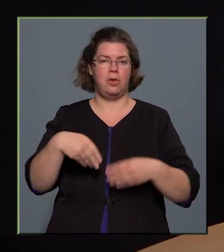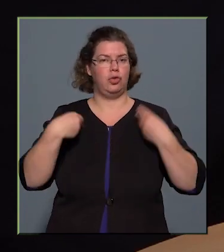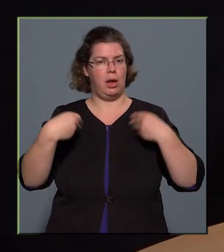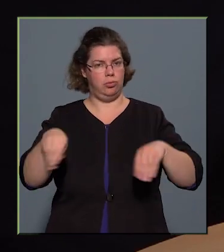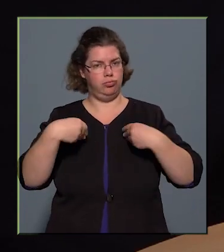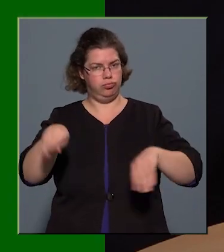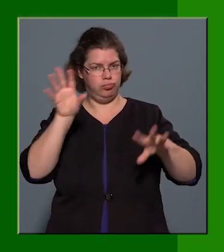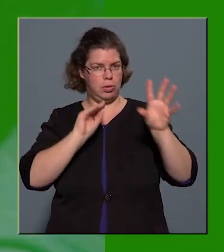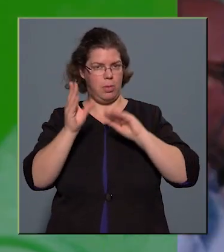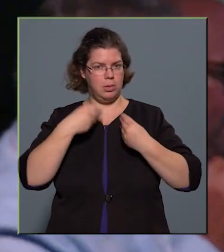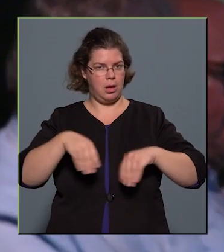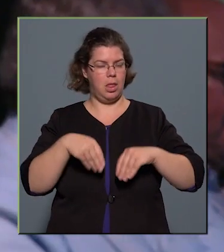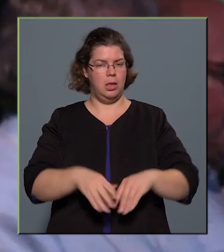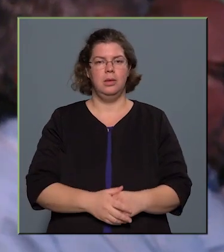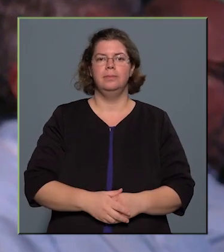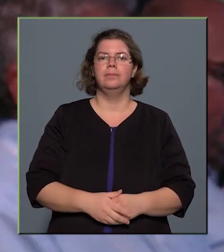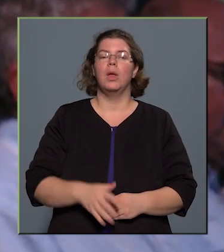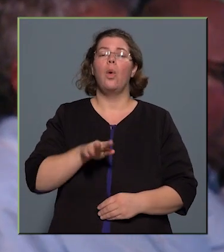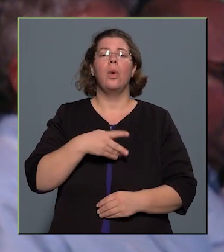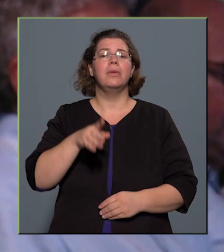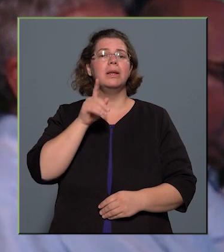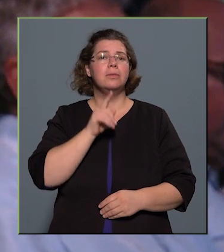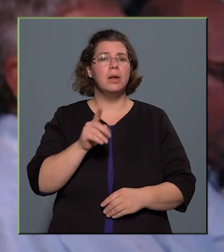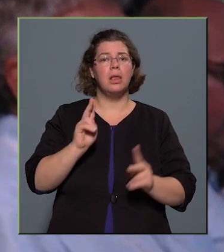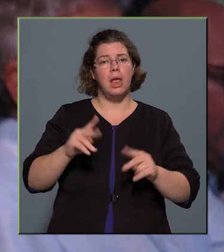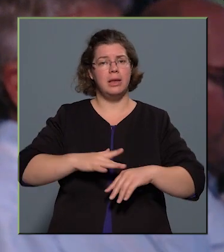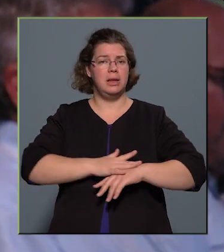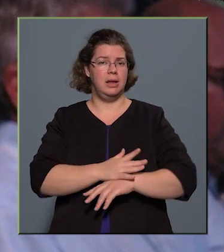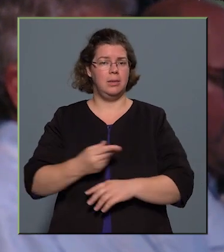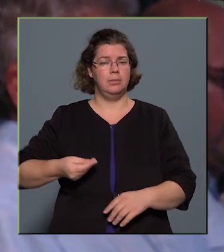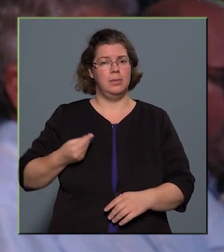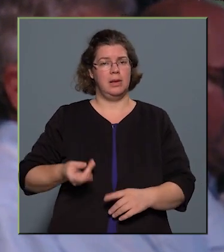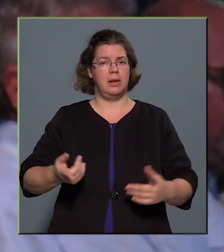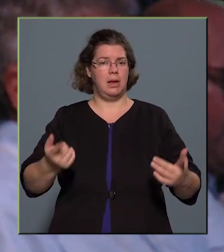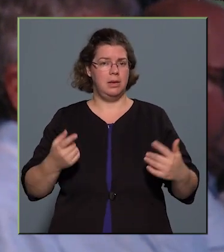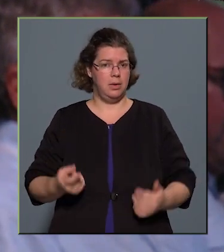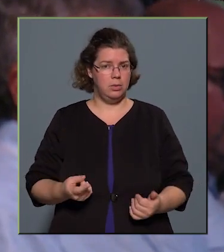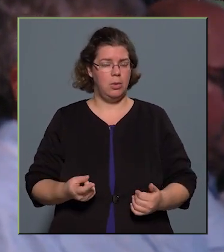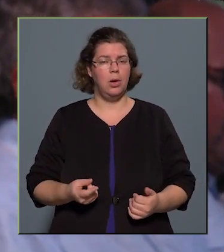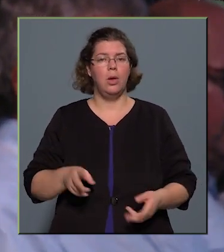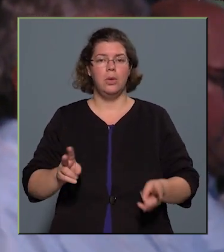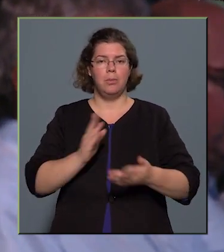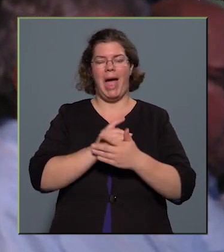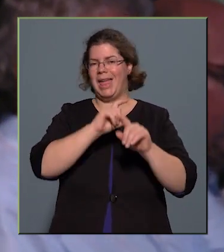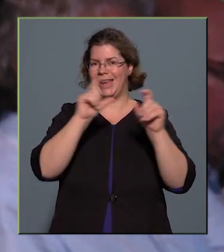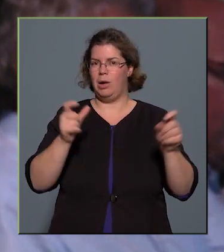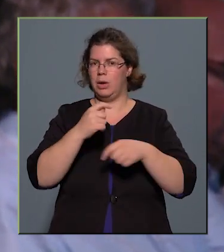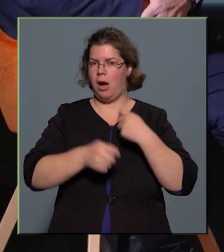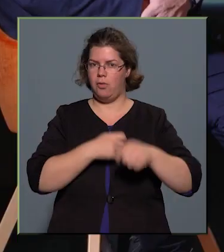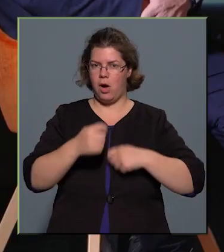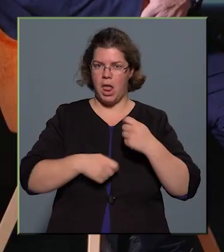meg tapasztalataikat. Horváth Iván, azt lehetett érzékelni a prezentációdból, hogy már régóta